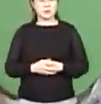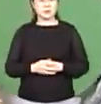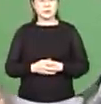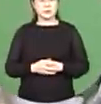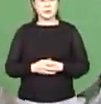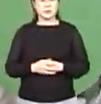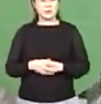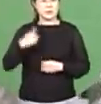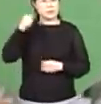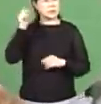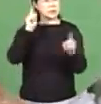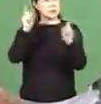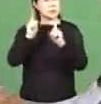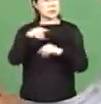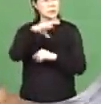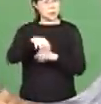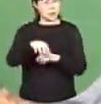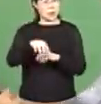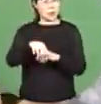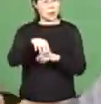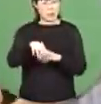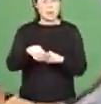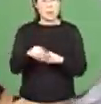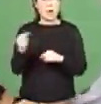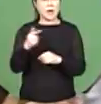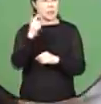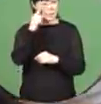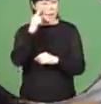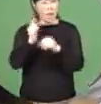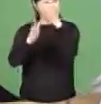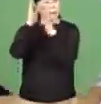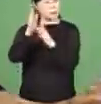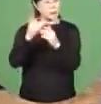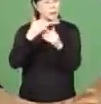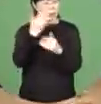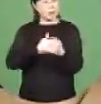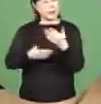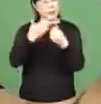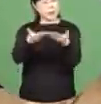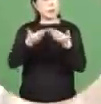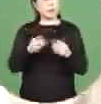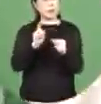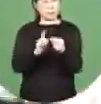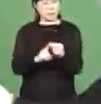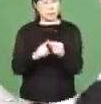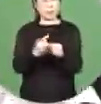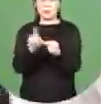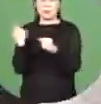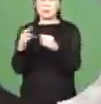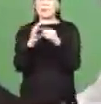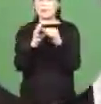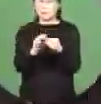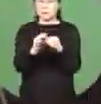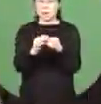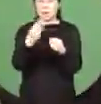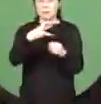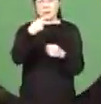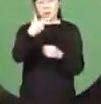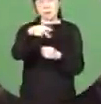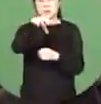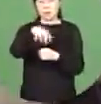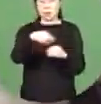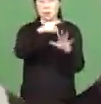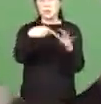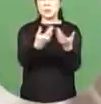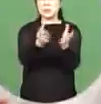ん夏祭りでは園内の方に一足早いな阿波おどりを体感してもらおうと昨年に引き続き妙手